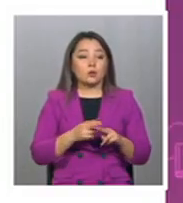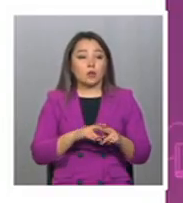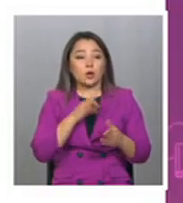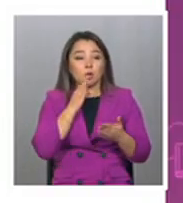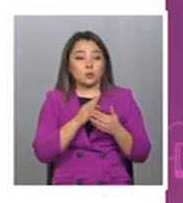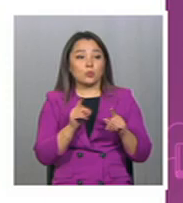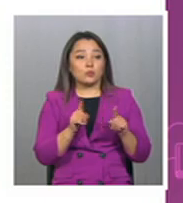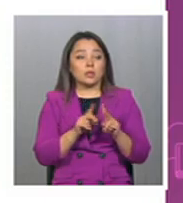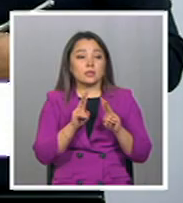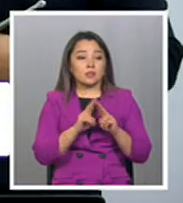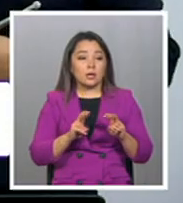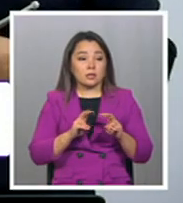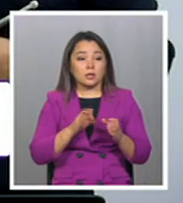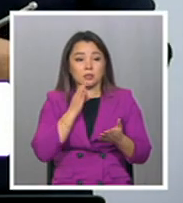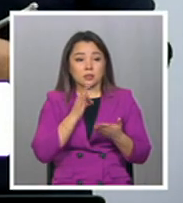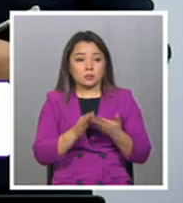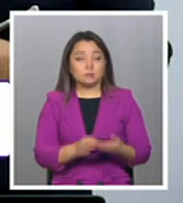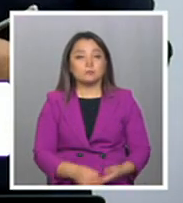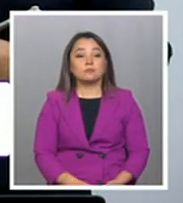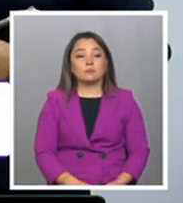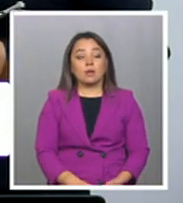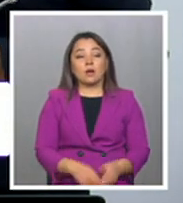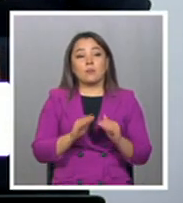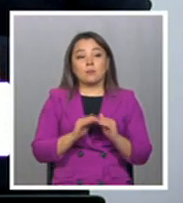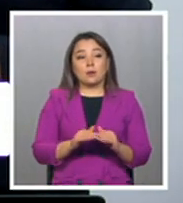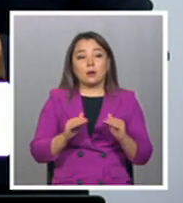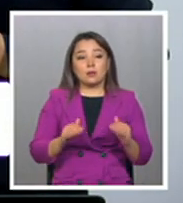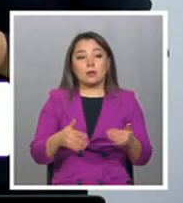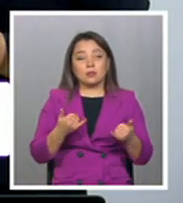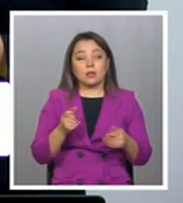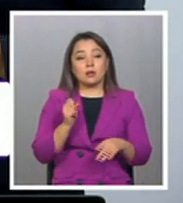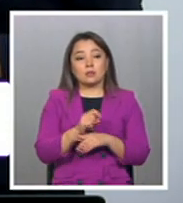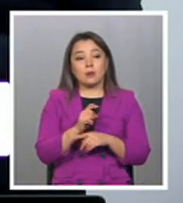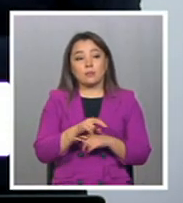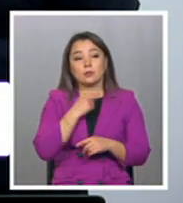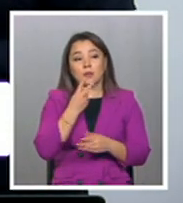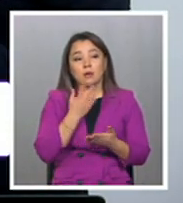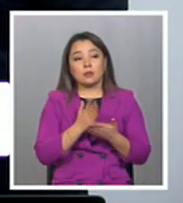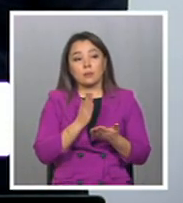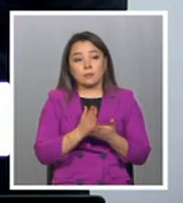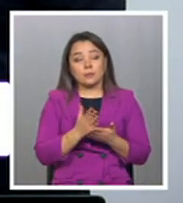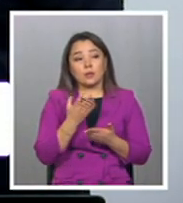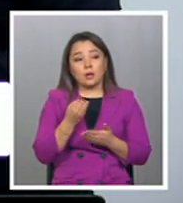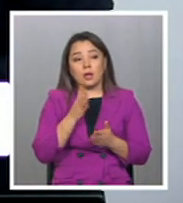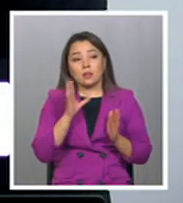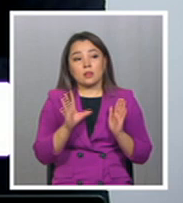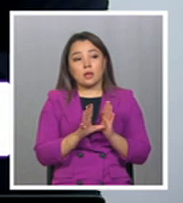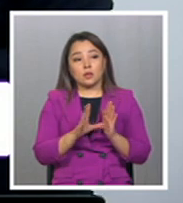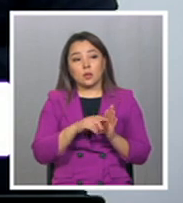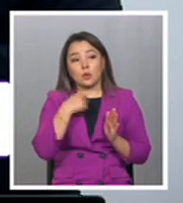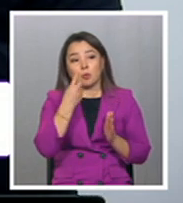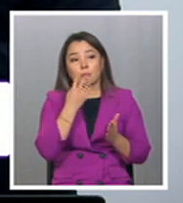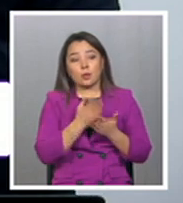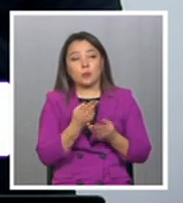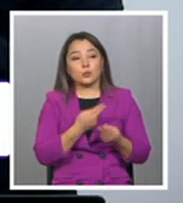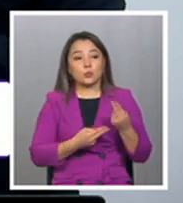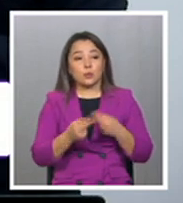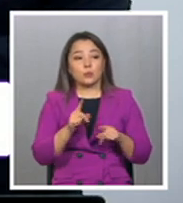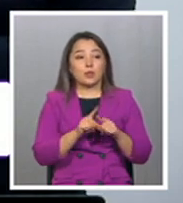Жауаптарымызды тексерейік. Балалар, тапсырма тағы да. Энергия түрлерін